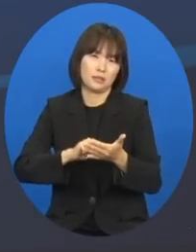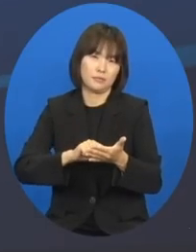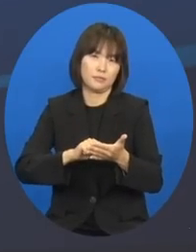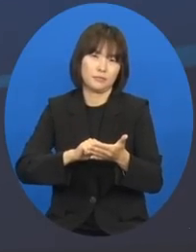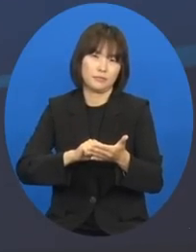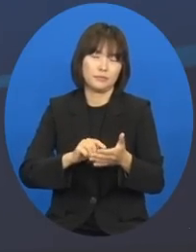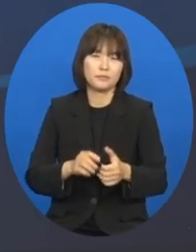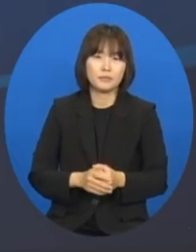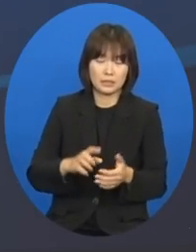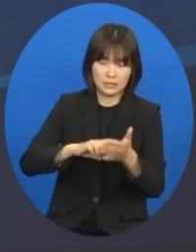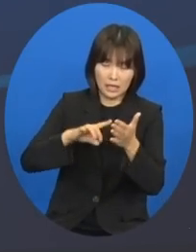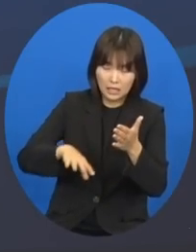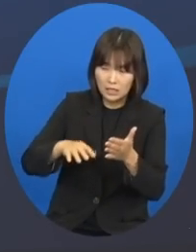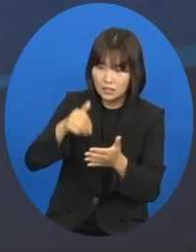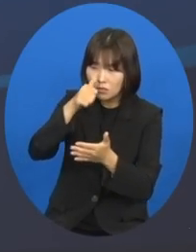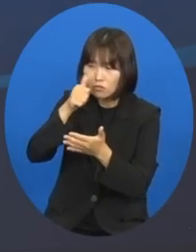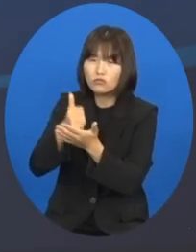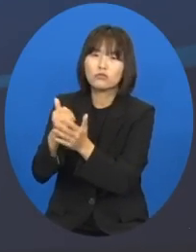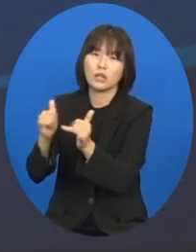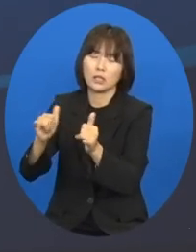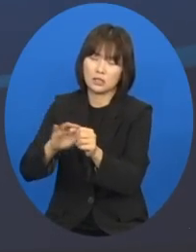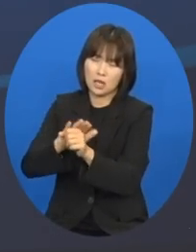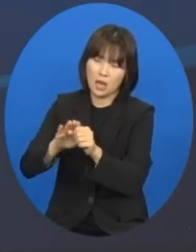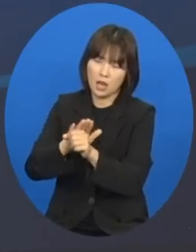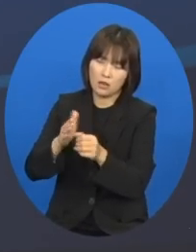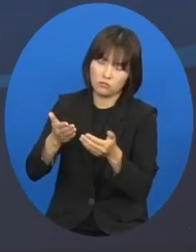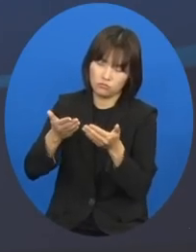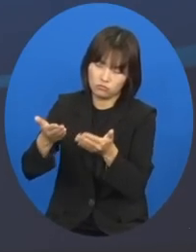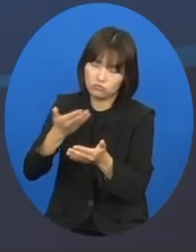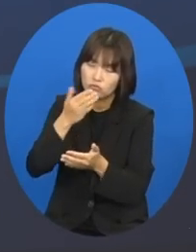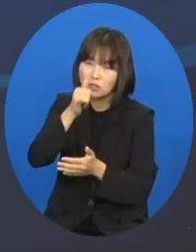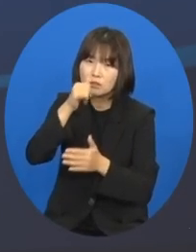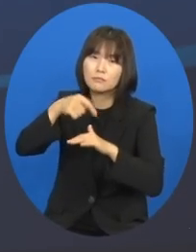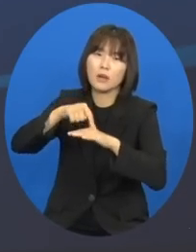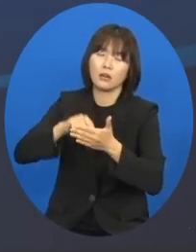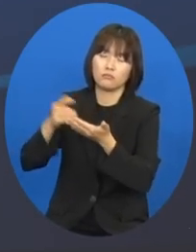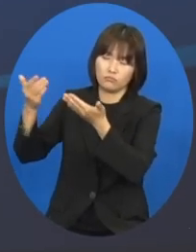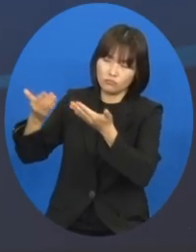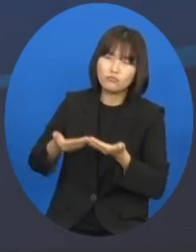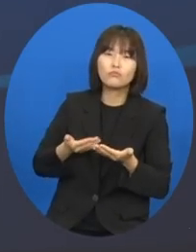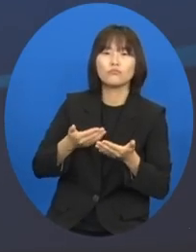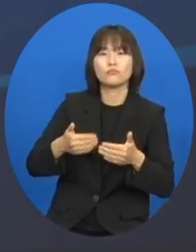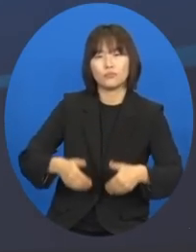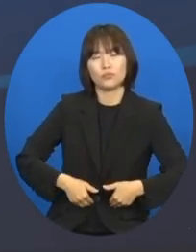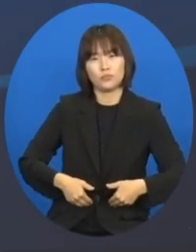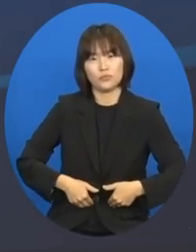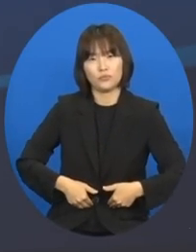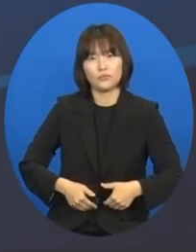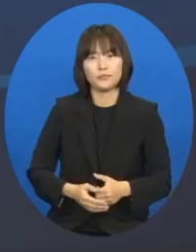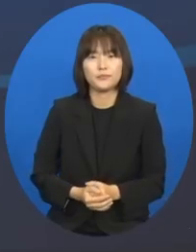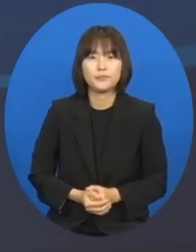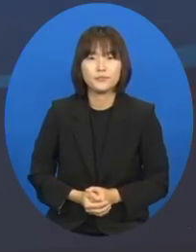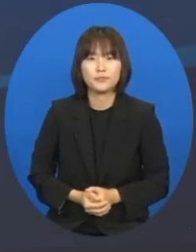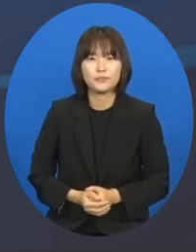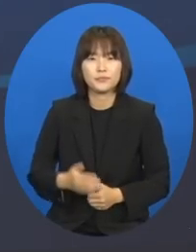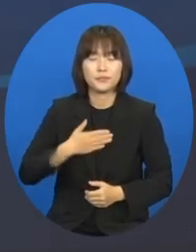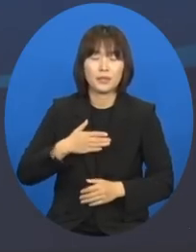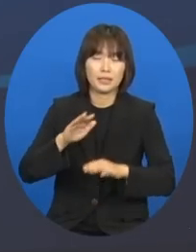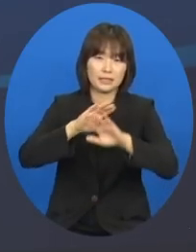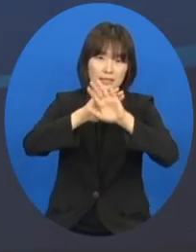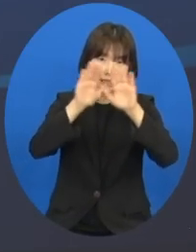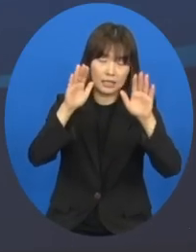있는 마음 그런 마음이 우리에게 주어져야 돼요 제가 그 낮에 이제 선거 공부